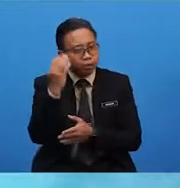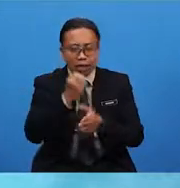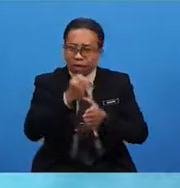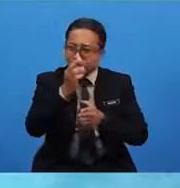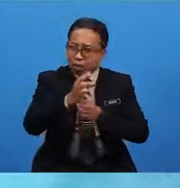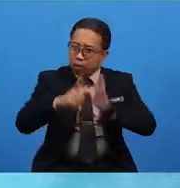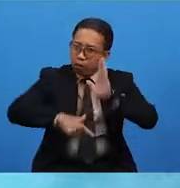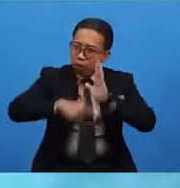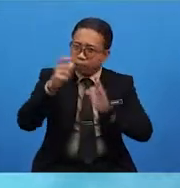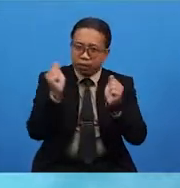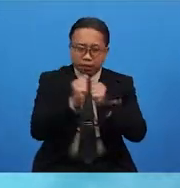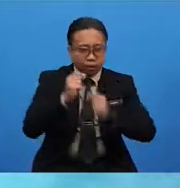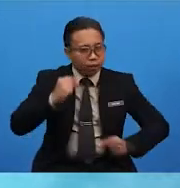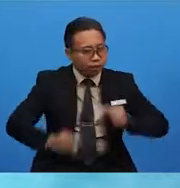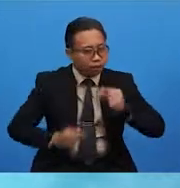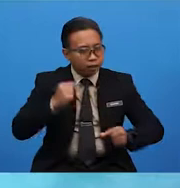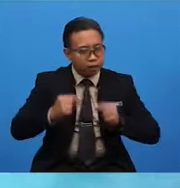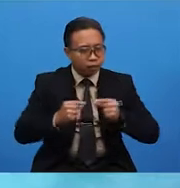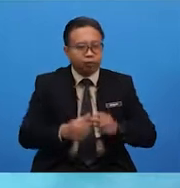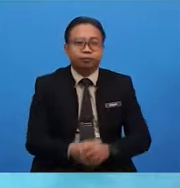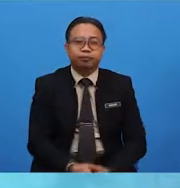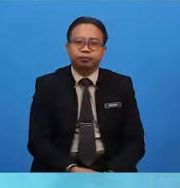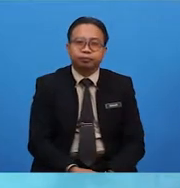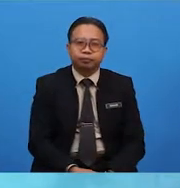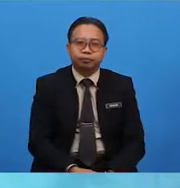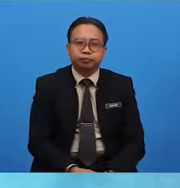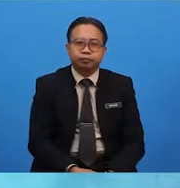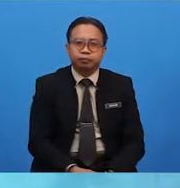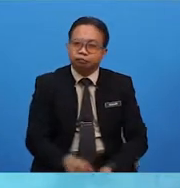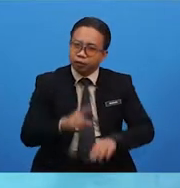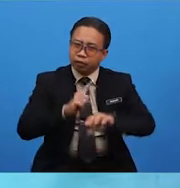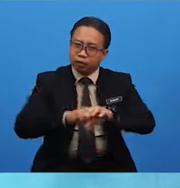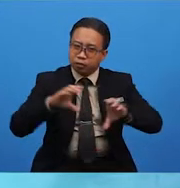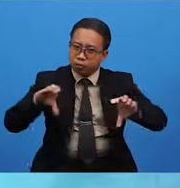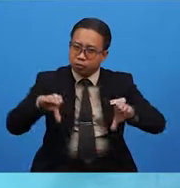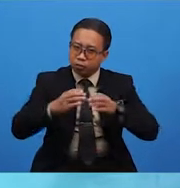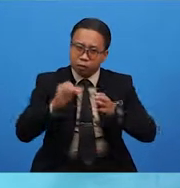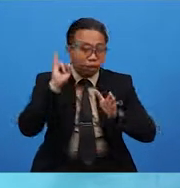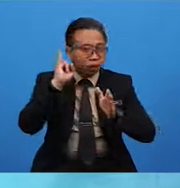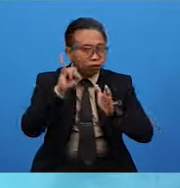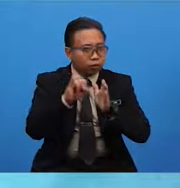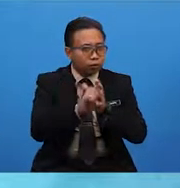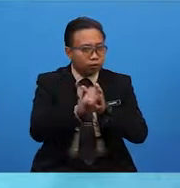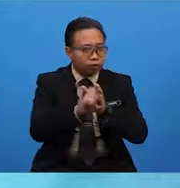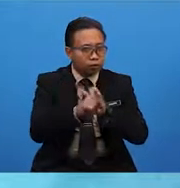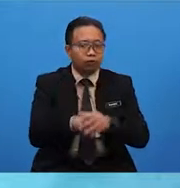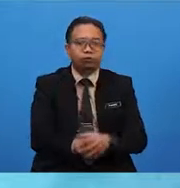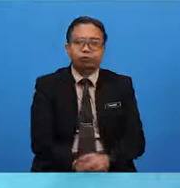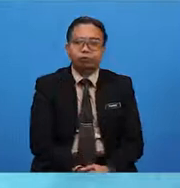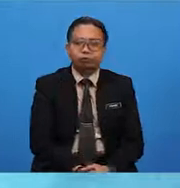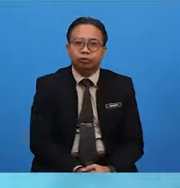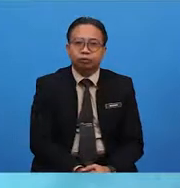dengan gaya tertentu semasa menghasilkan ilustrasi dekoratif